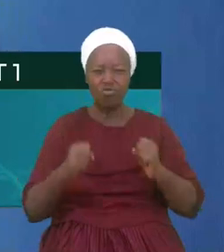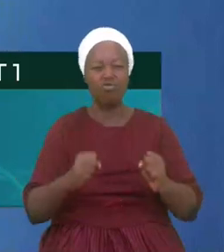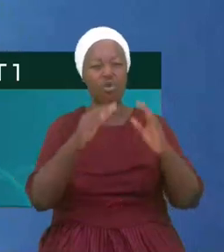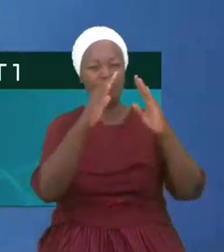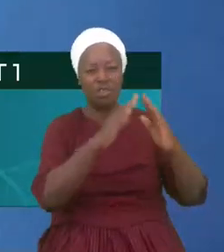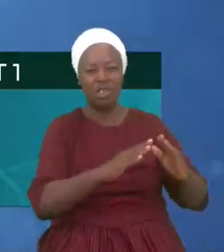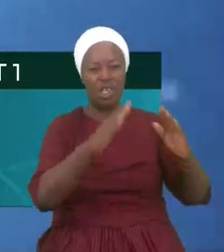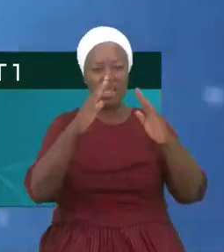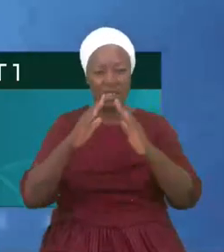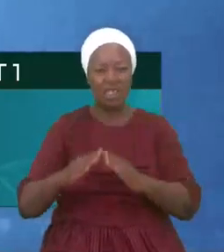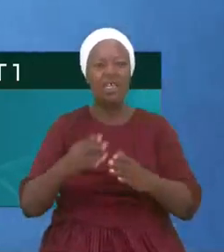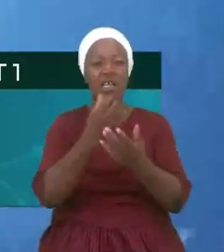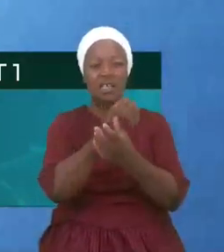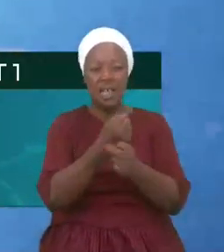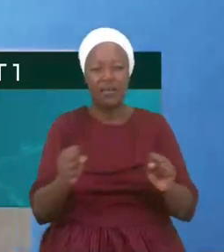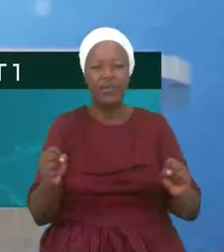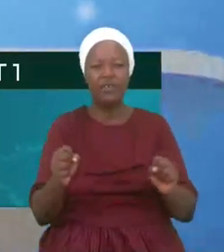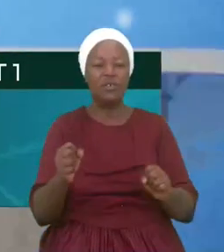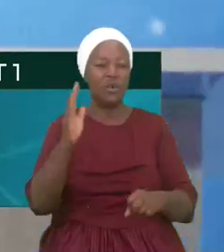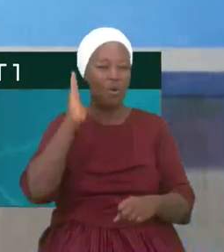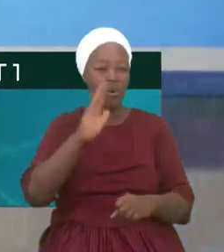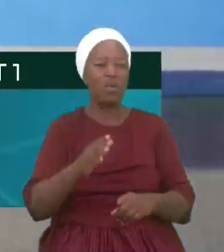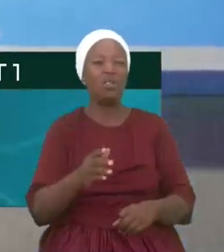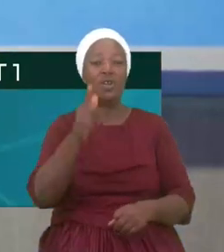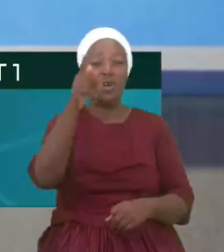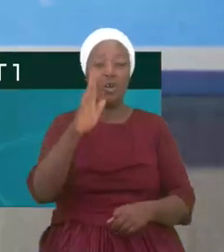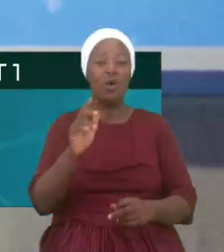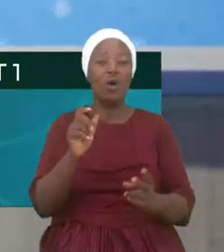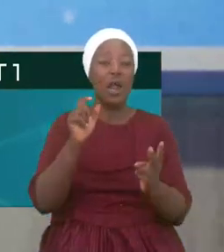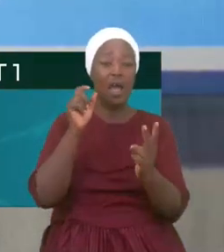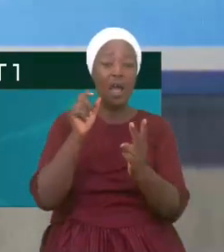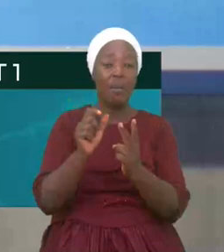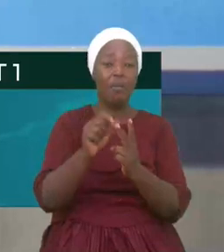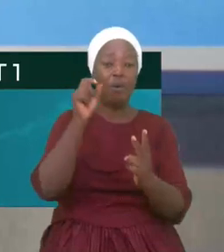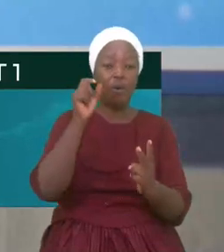Juda nous avons une ville forte